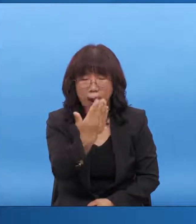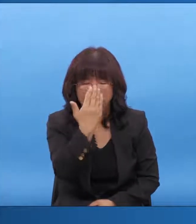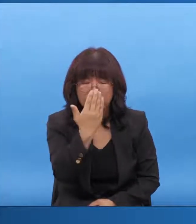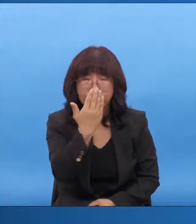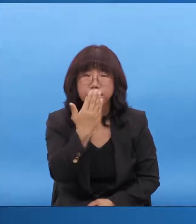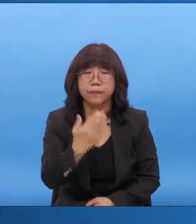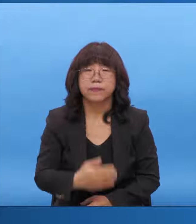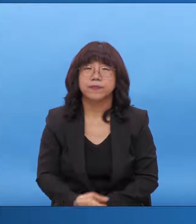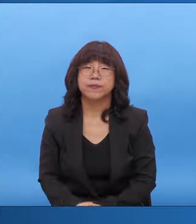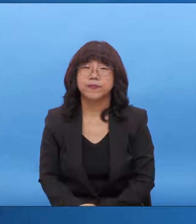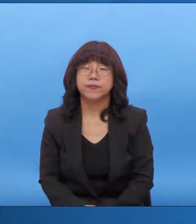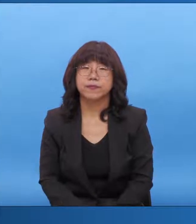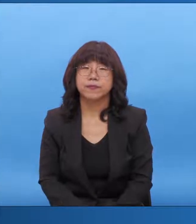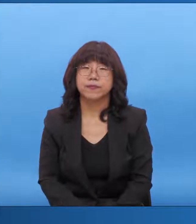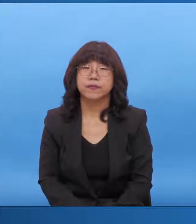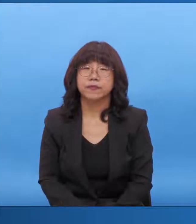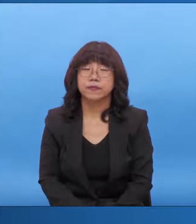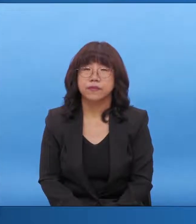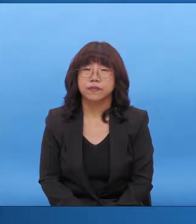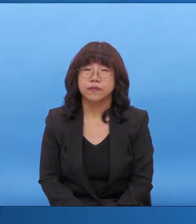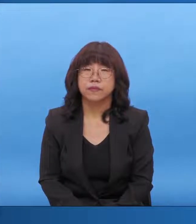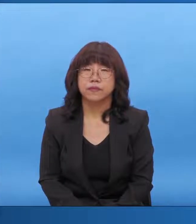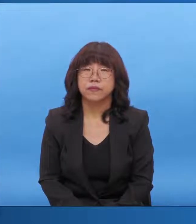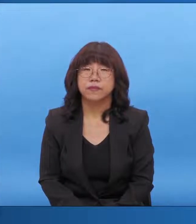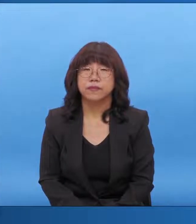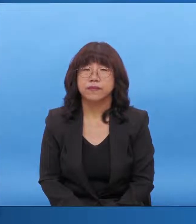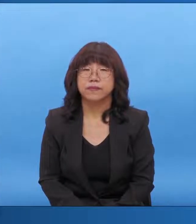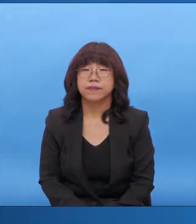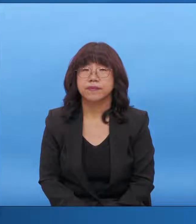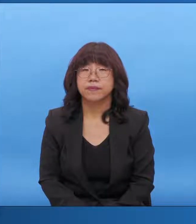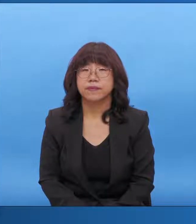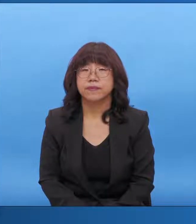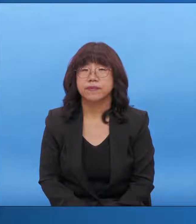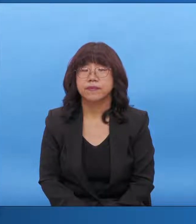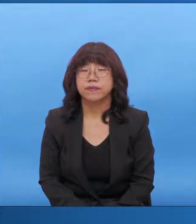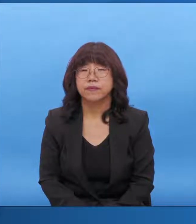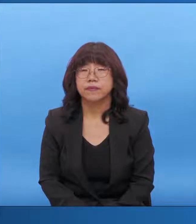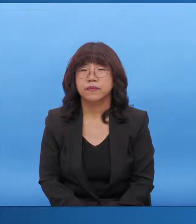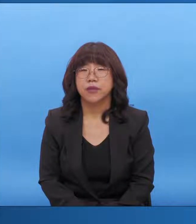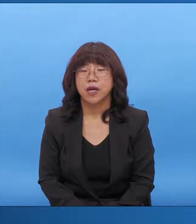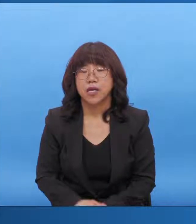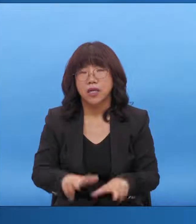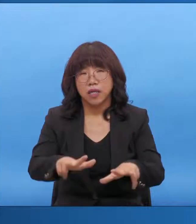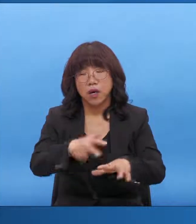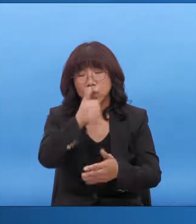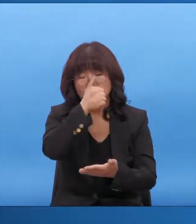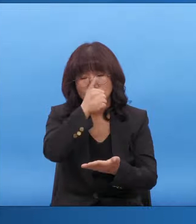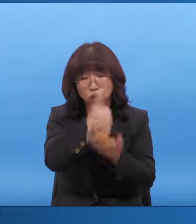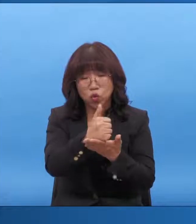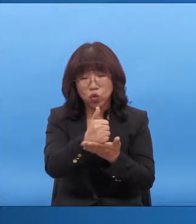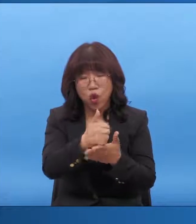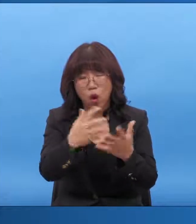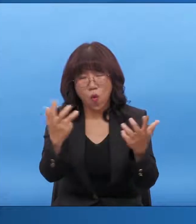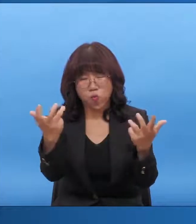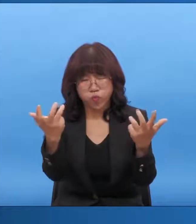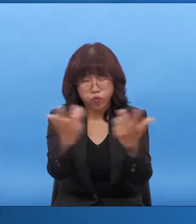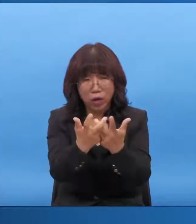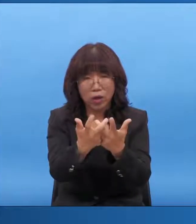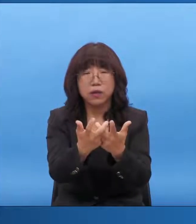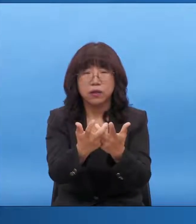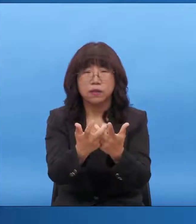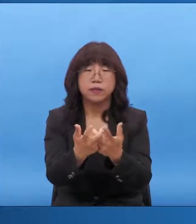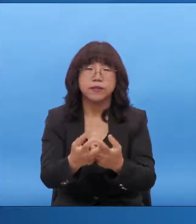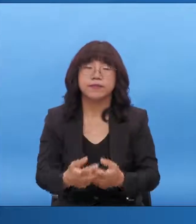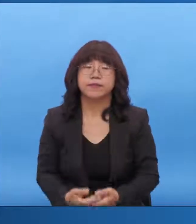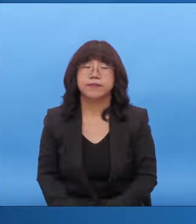place. 그러니 이 재앙이 너무 많아서 재앙이 간영했다.